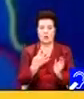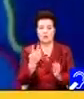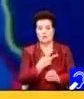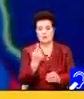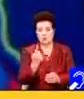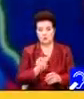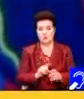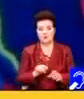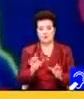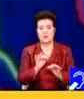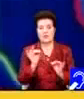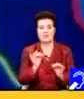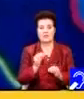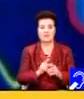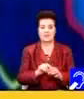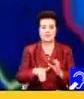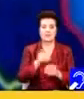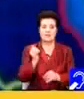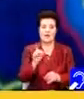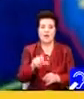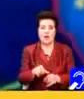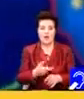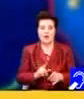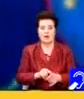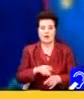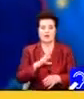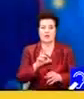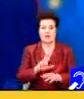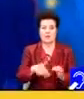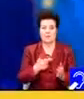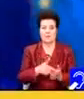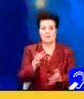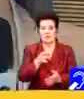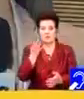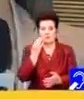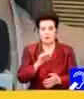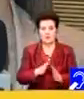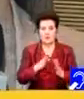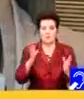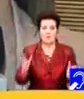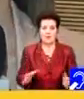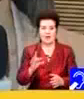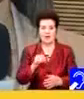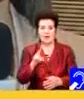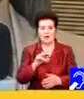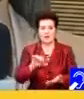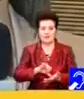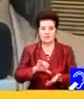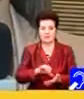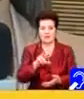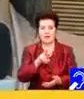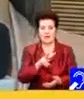buletinelor. Cât de interesați au fost alegătorii de acest scrutin și care au fost sectoarele capitalei Republicii Moldova cu cea mai mare rată de participare, ne spune